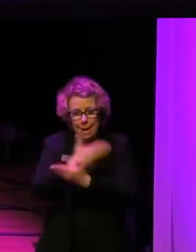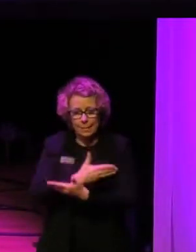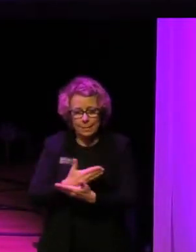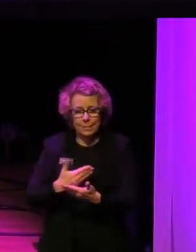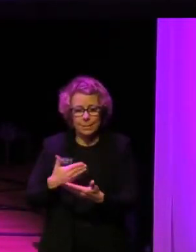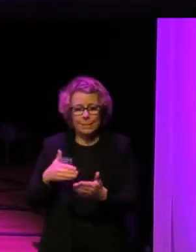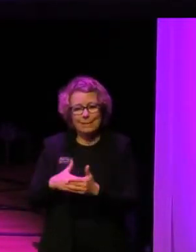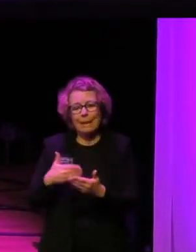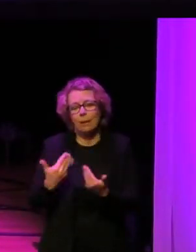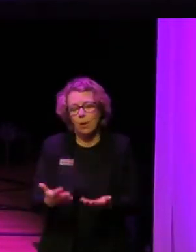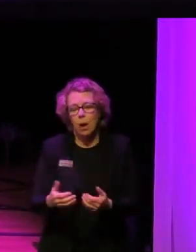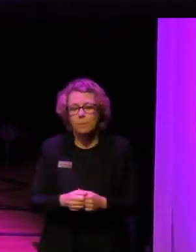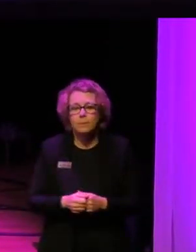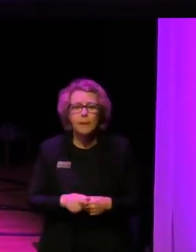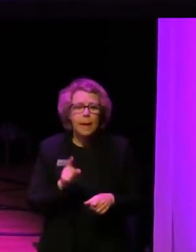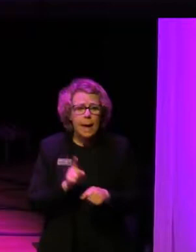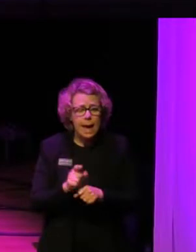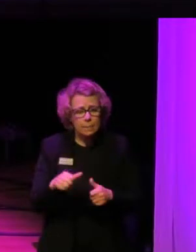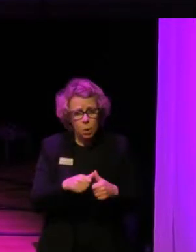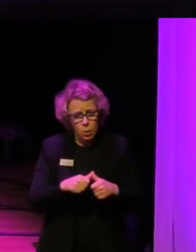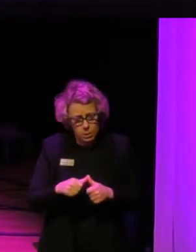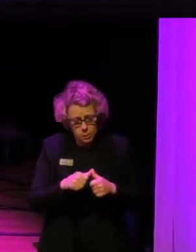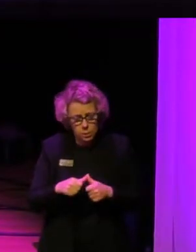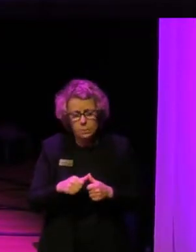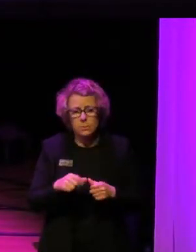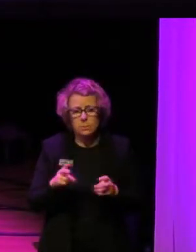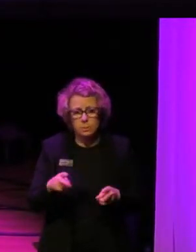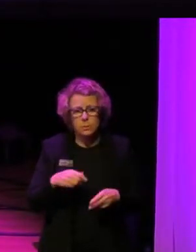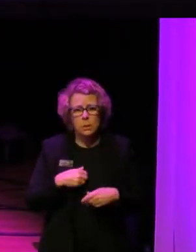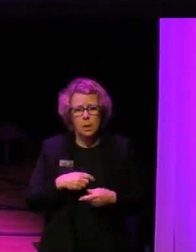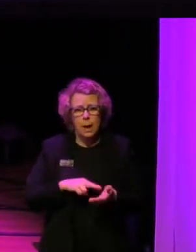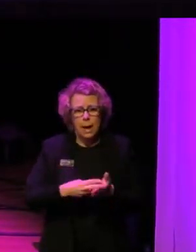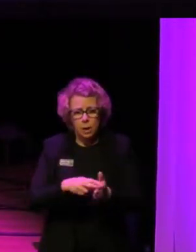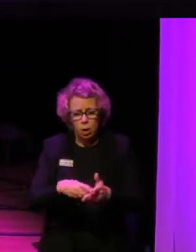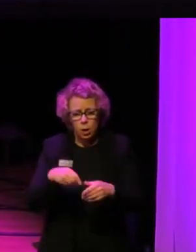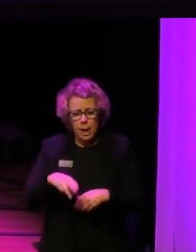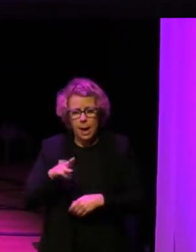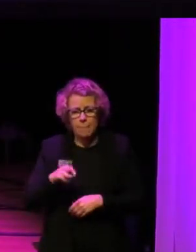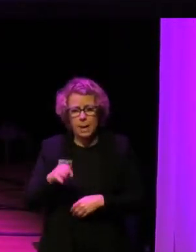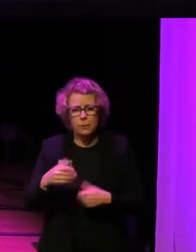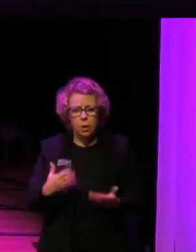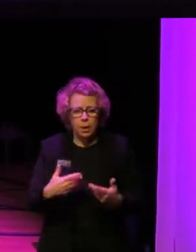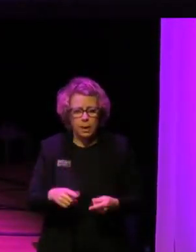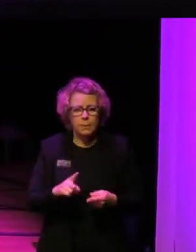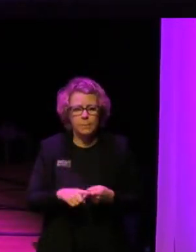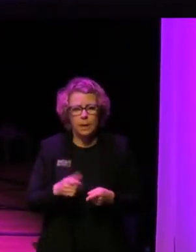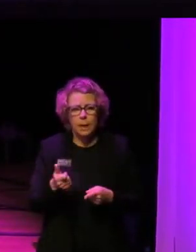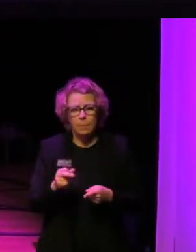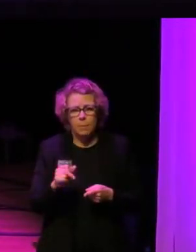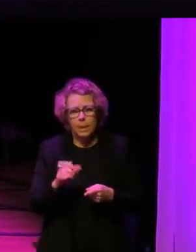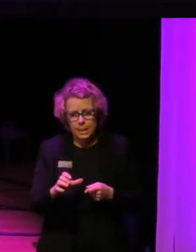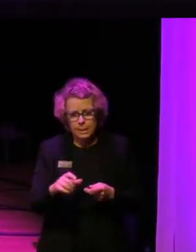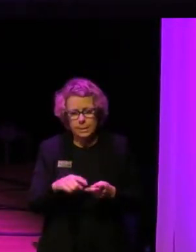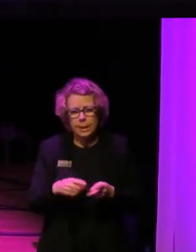idag. 11 organisationer står gemensamt som arrangörer av MR-dagarna. Det är